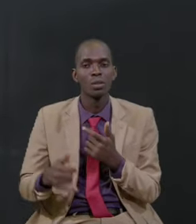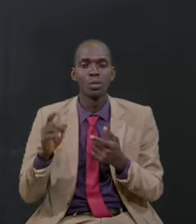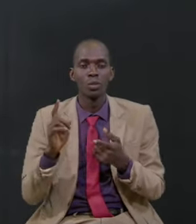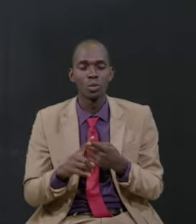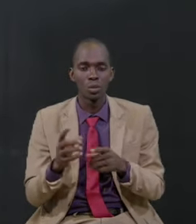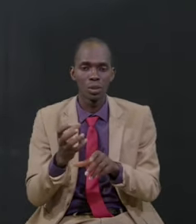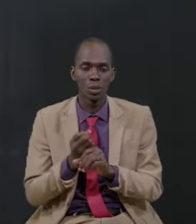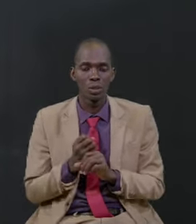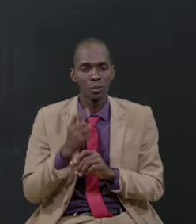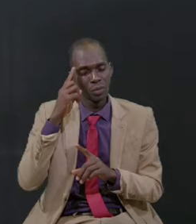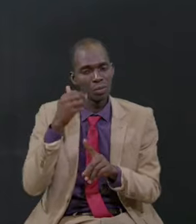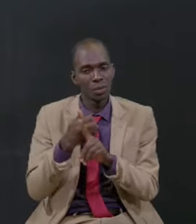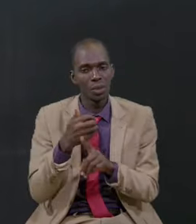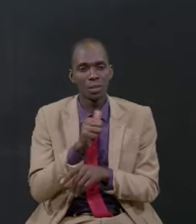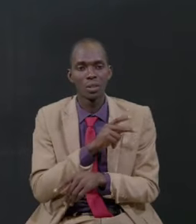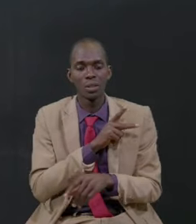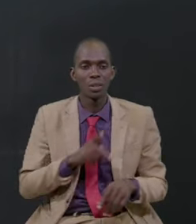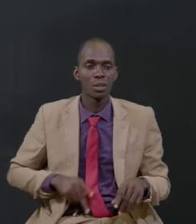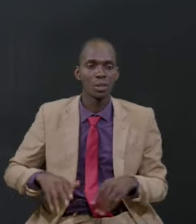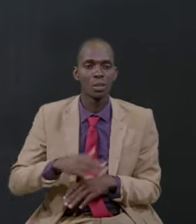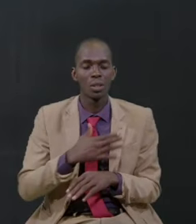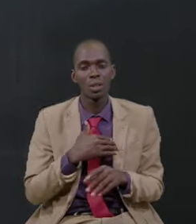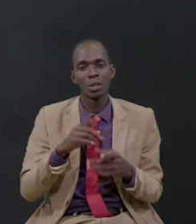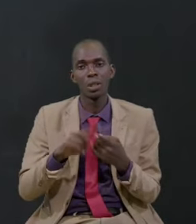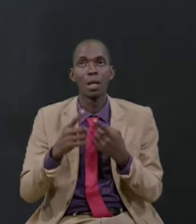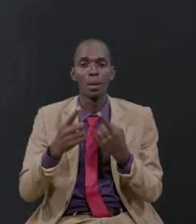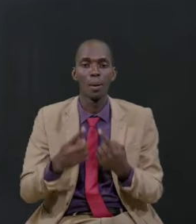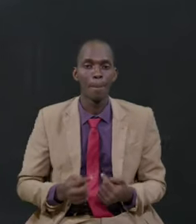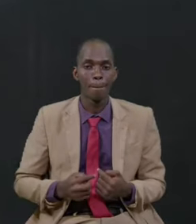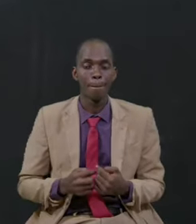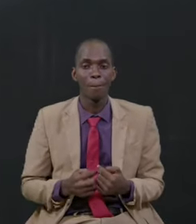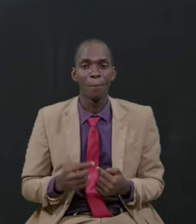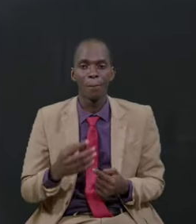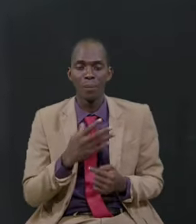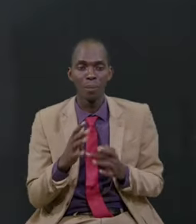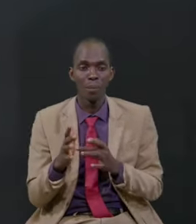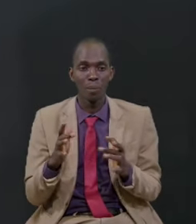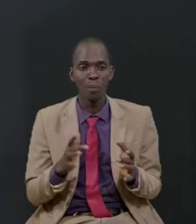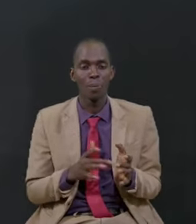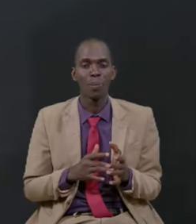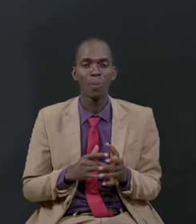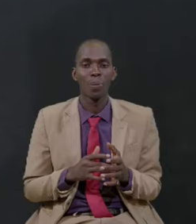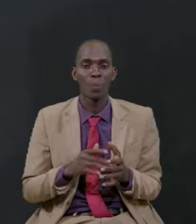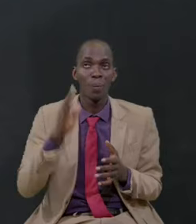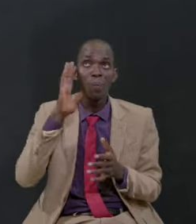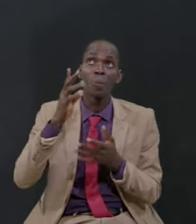pour recevoir un royaume, pour venir. Jésus est allé